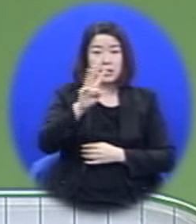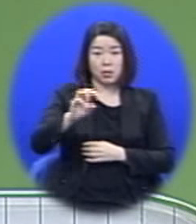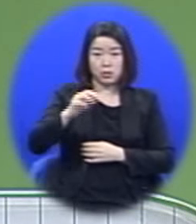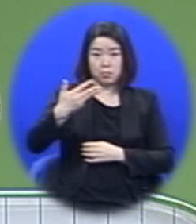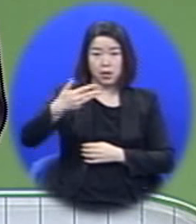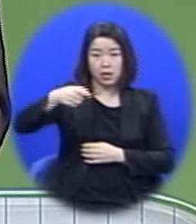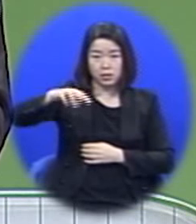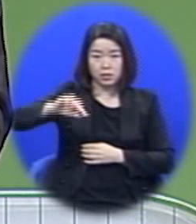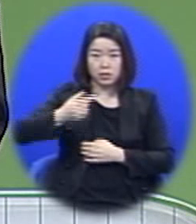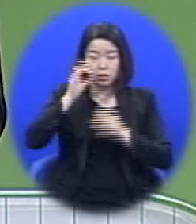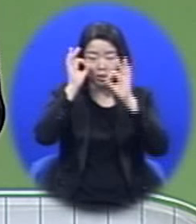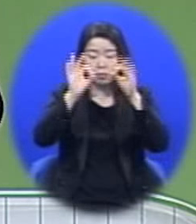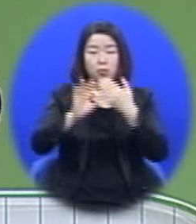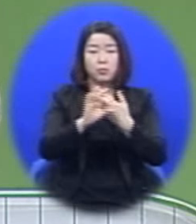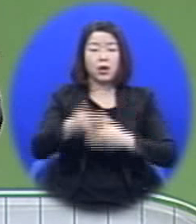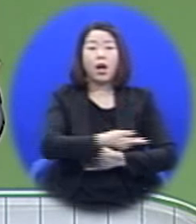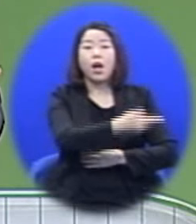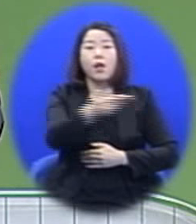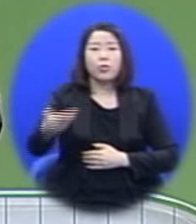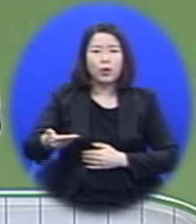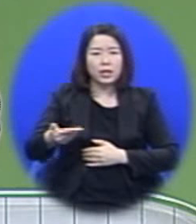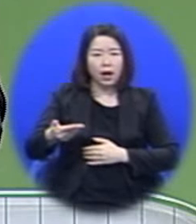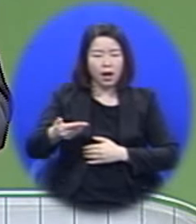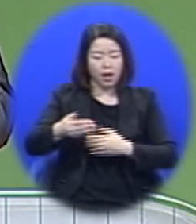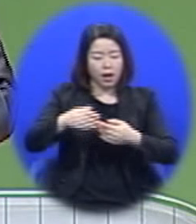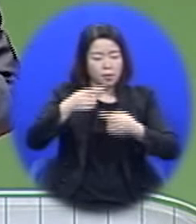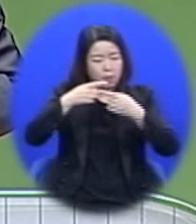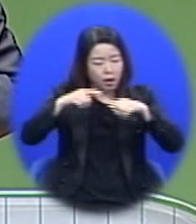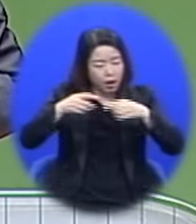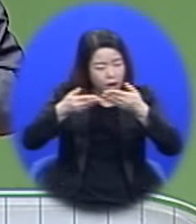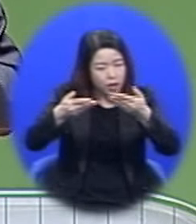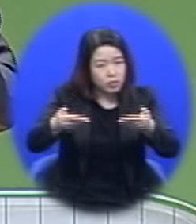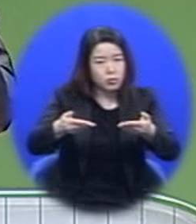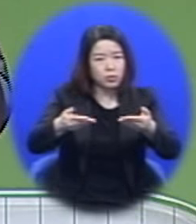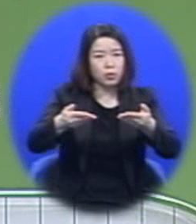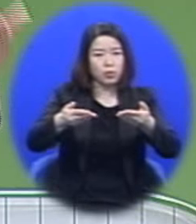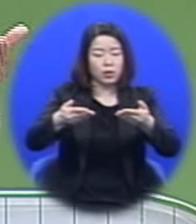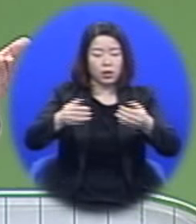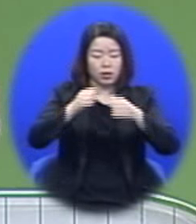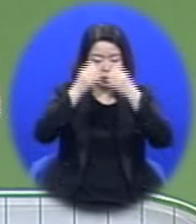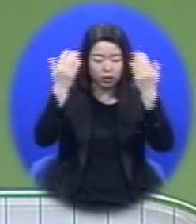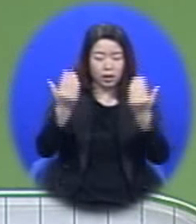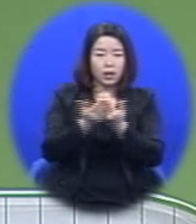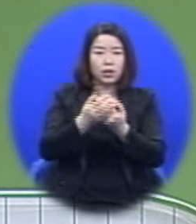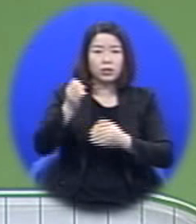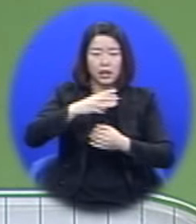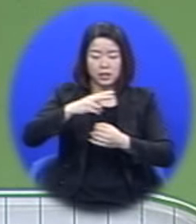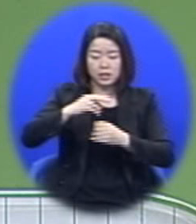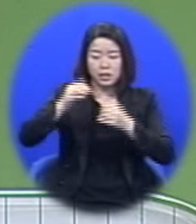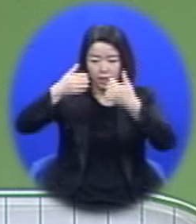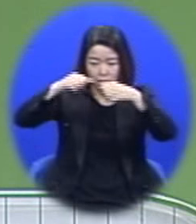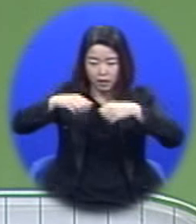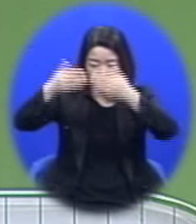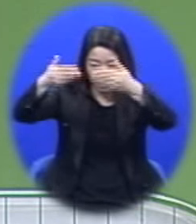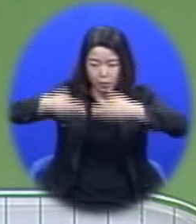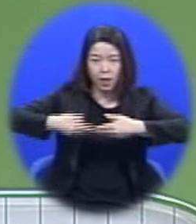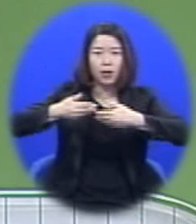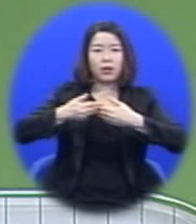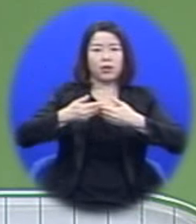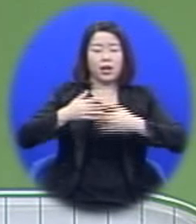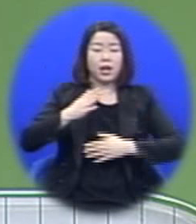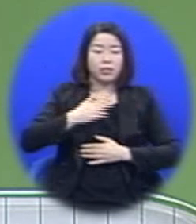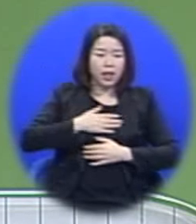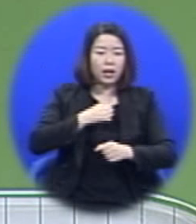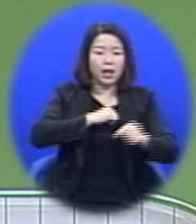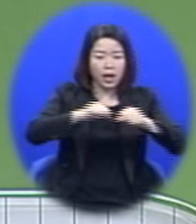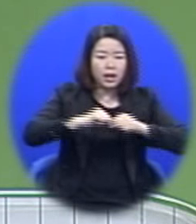보면 너희가 헤아리는 그 헤아림으로 너희도 헤아림을 도로 받을 것이니라. 우리가 한 대로